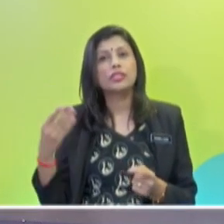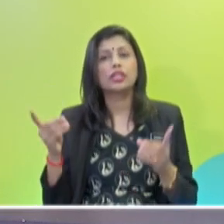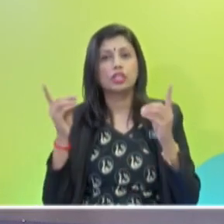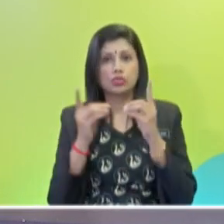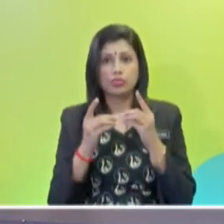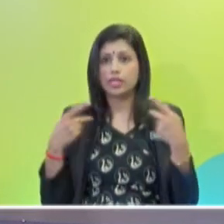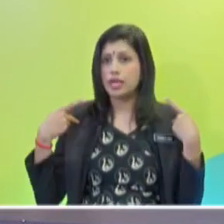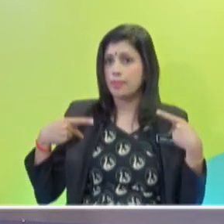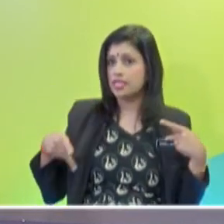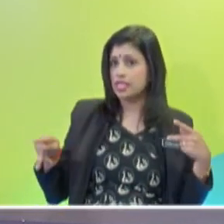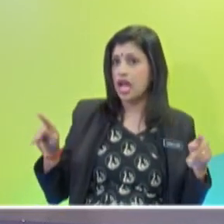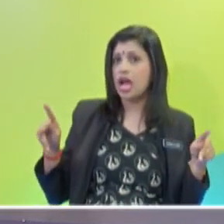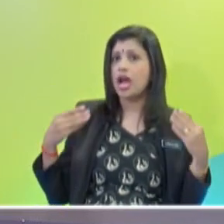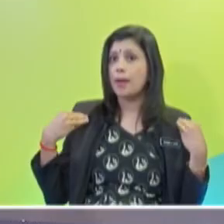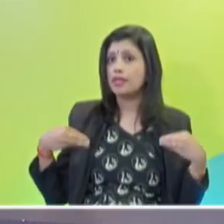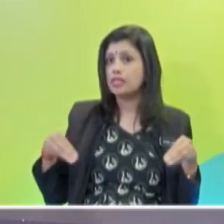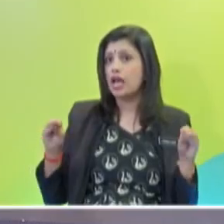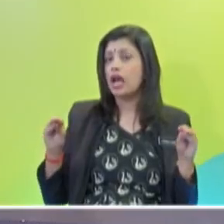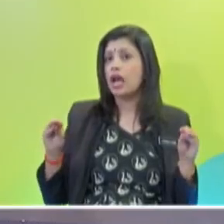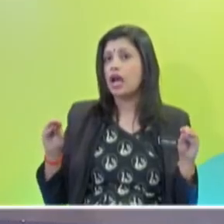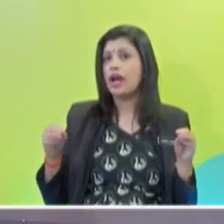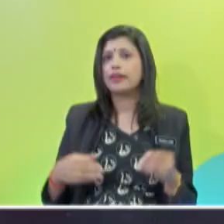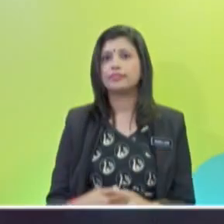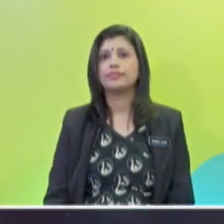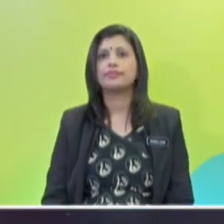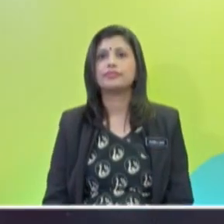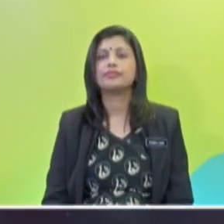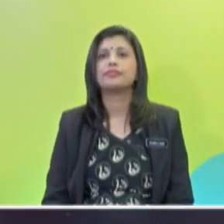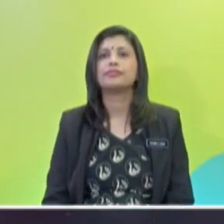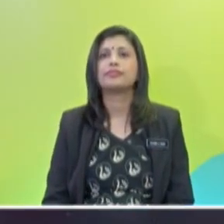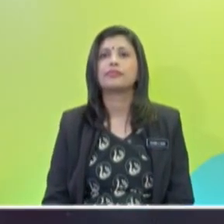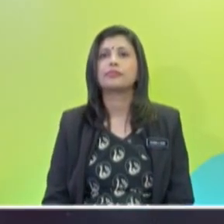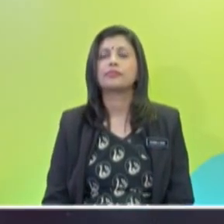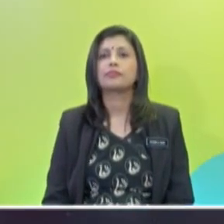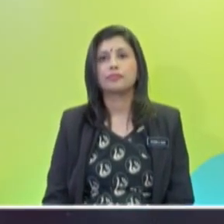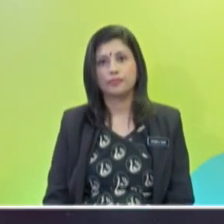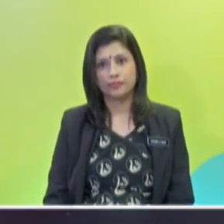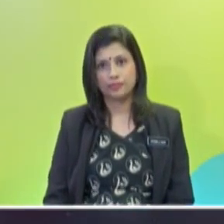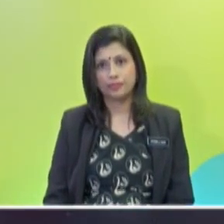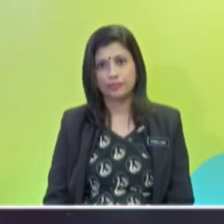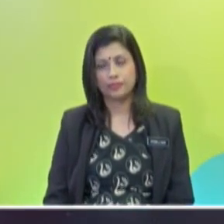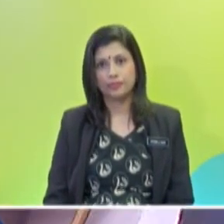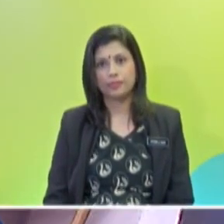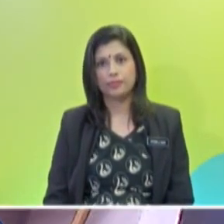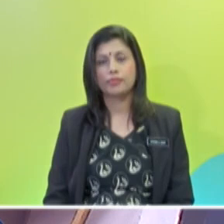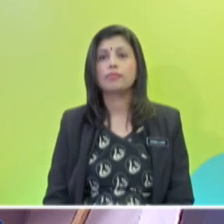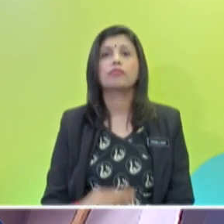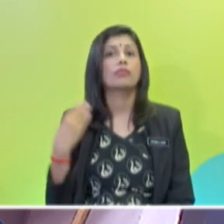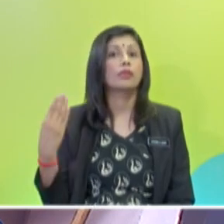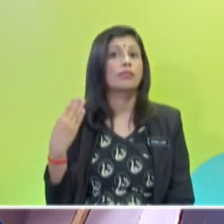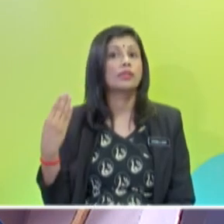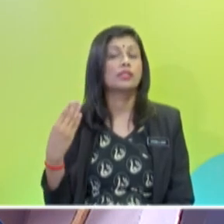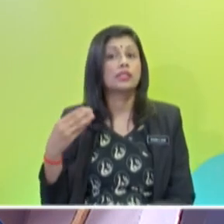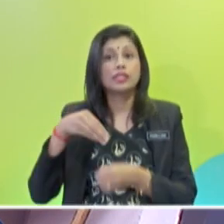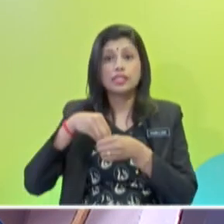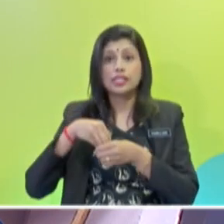dekat pasar dan dekat pasar cikgu. Buah tempatan ni adalah buah-buahan yang kita biasa nampak kat negara